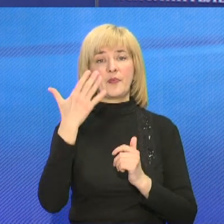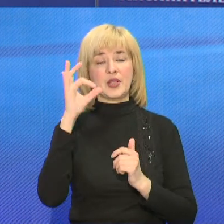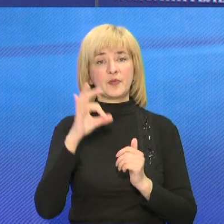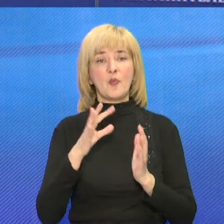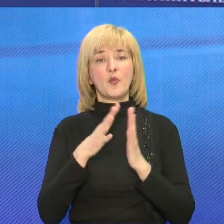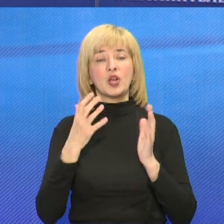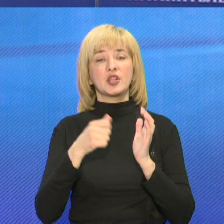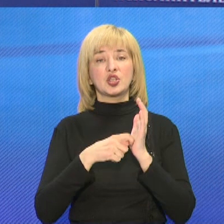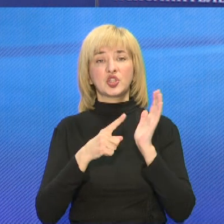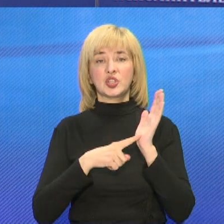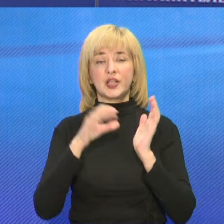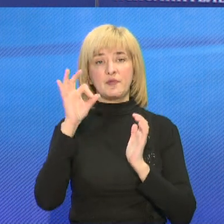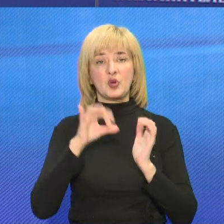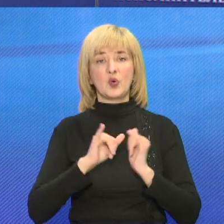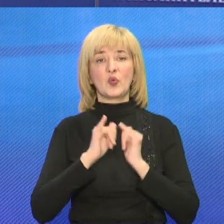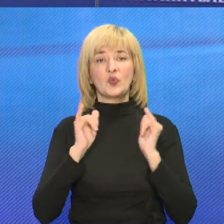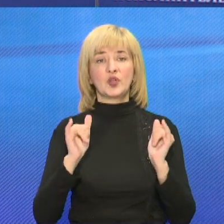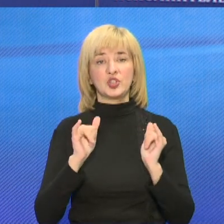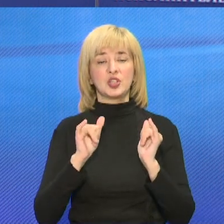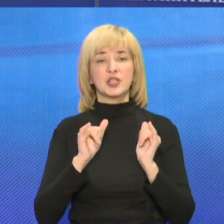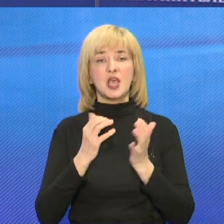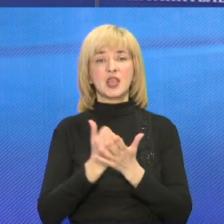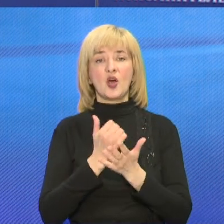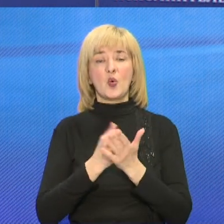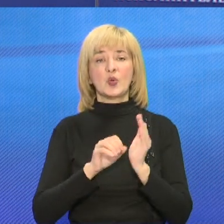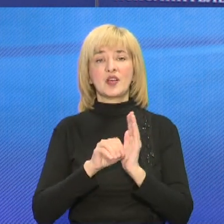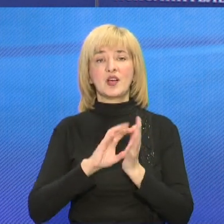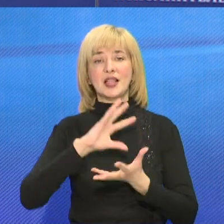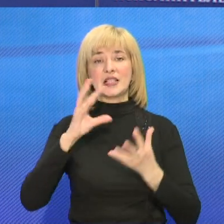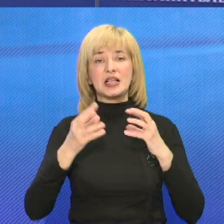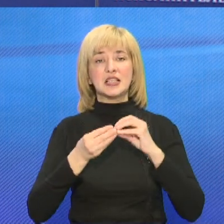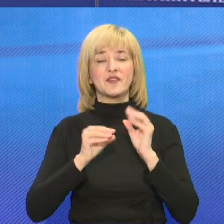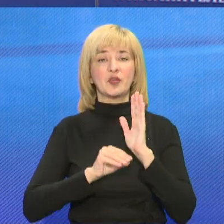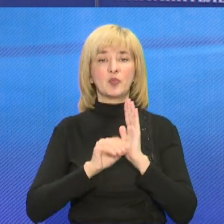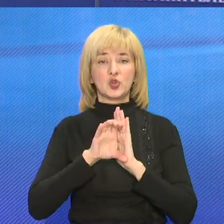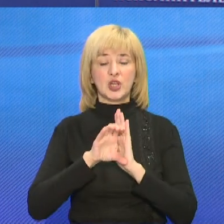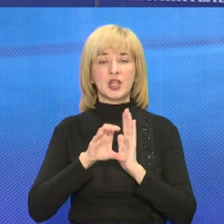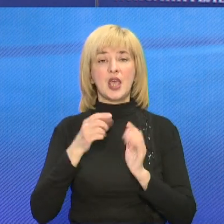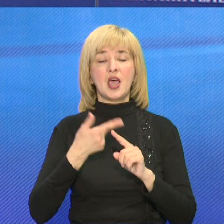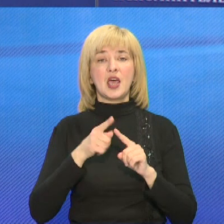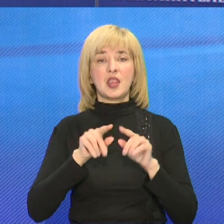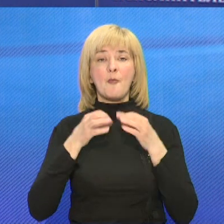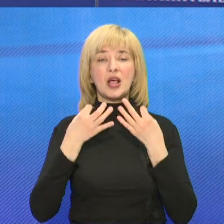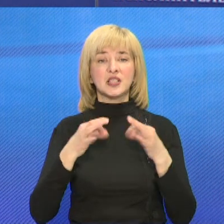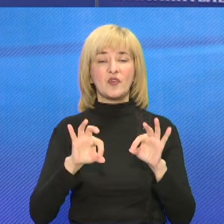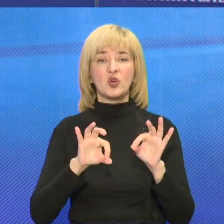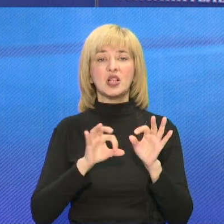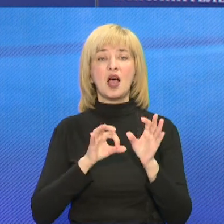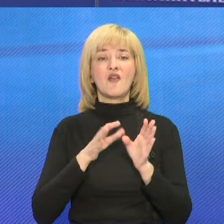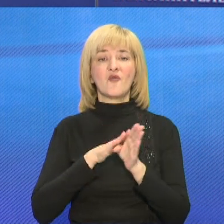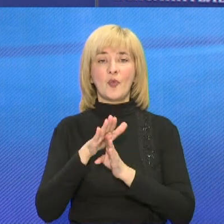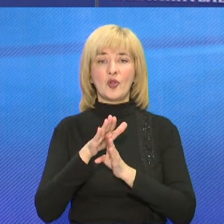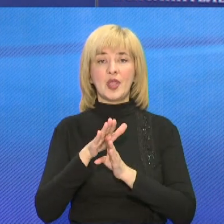доходы консолидированного бюджета Гродненской области. Это позволило не только в полной мере выполнить все социальные